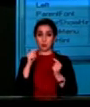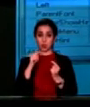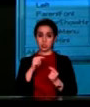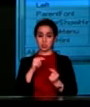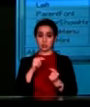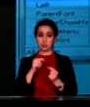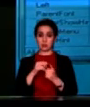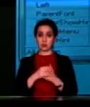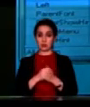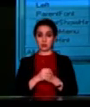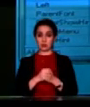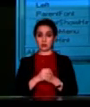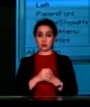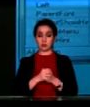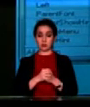moslaymiz.